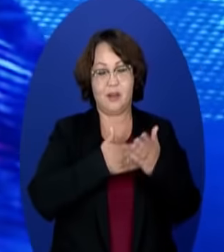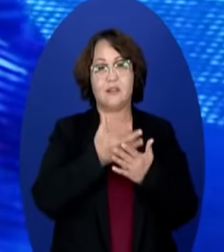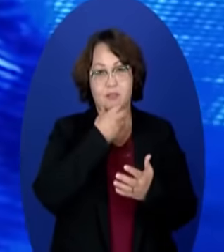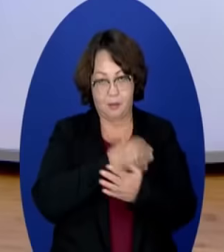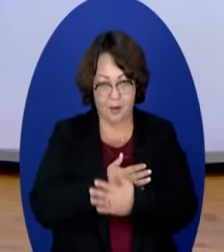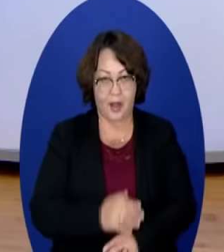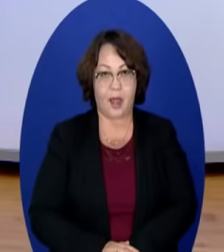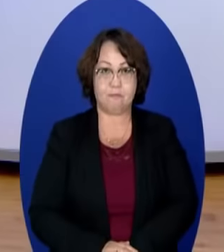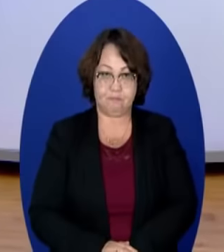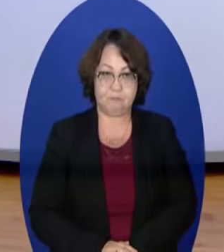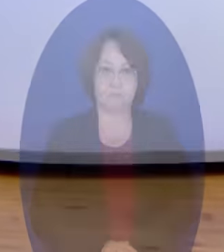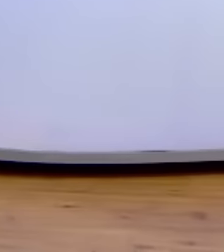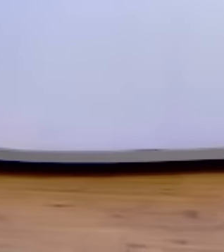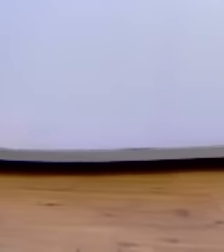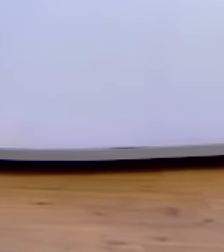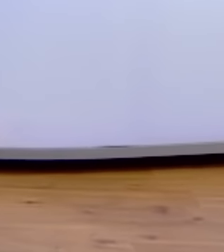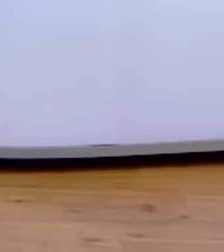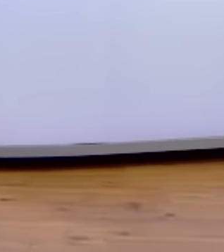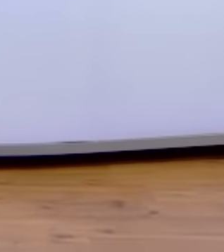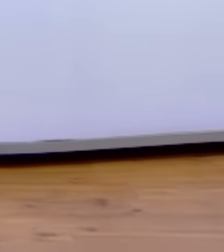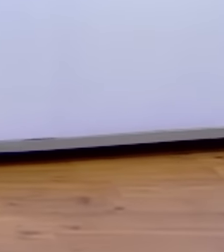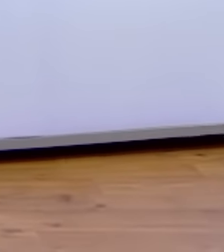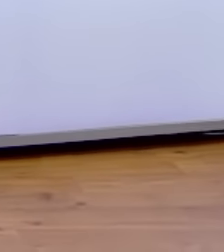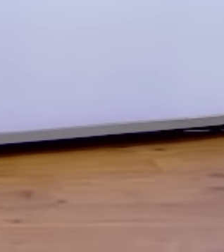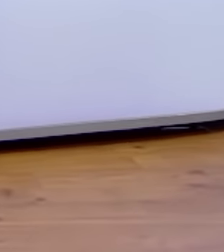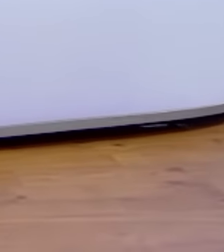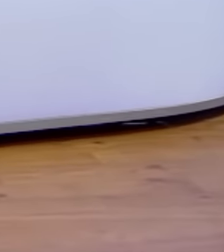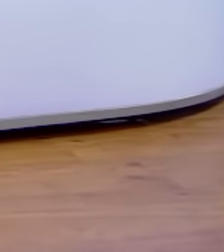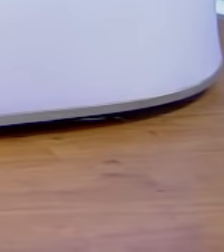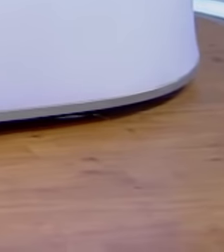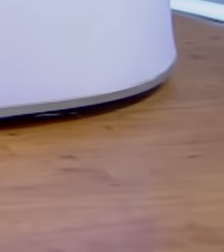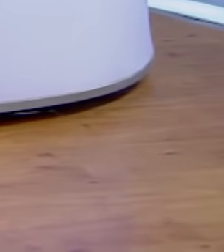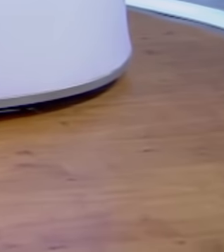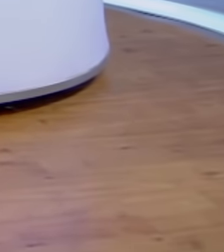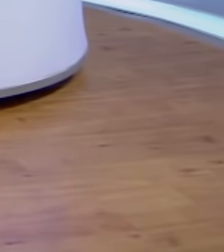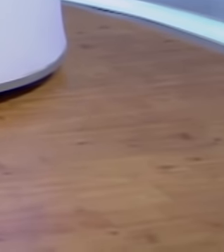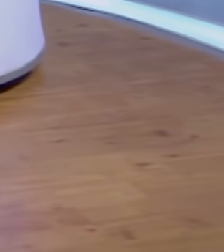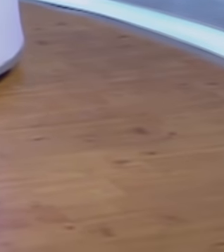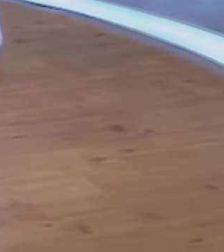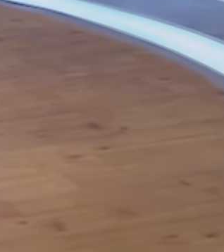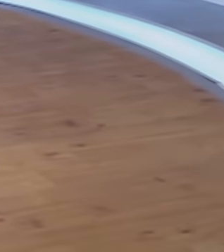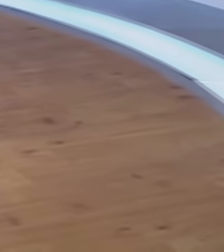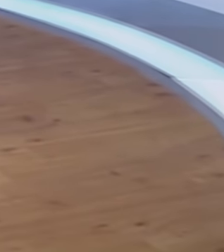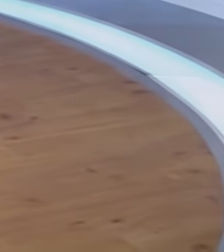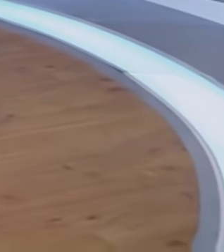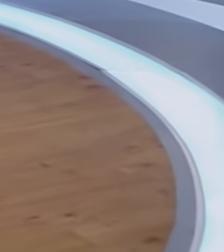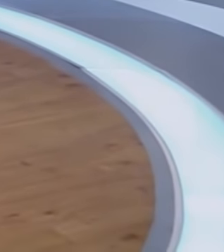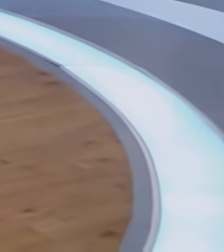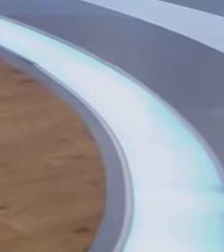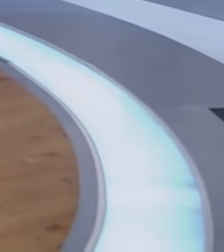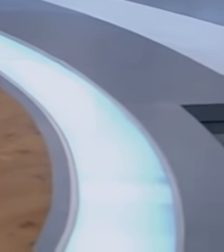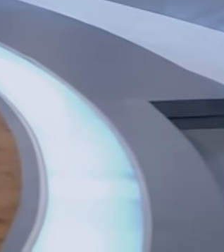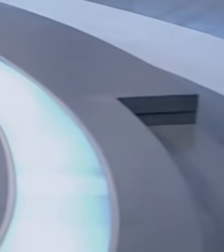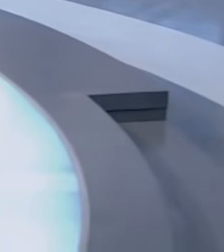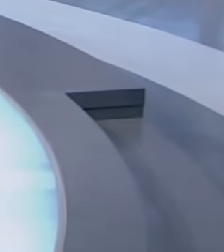баярлаа. За баярлаа. Ирэх үзэгчтэй олон улсын мэдээллийг томч төвшин жаргал хүргэлээ. Үргэлжлүүлээ спортын мэдээллийг гэрэл цэцэг хүрэхэд бэлэн